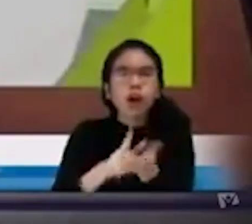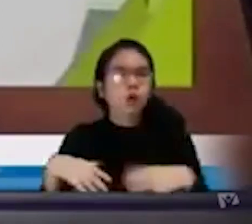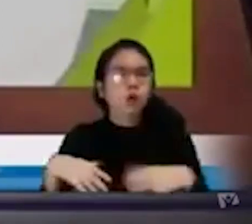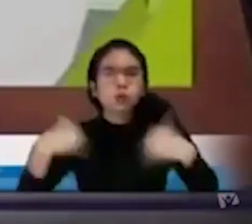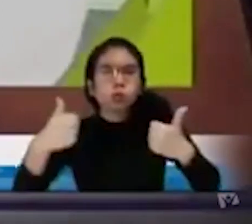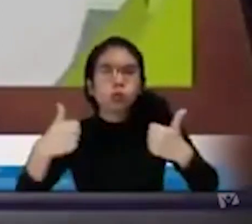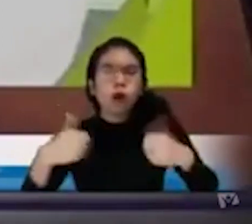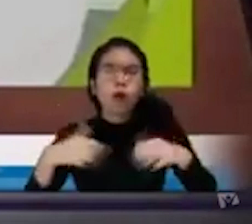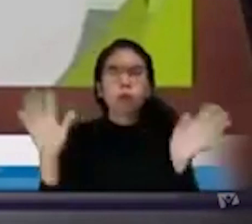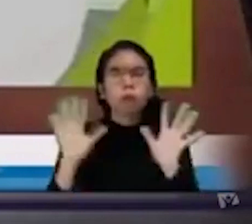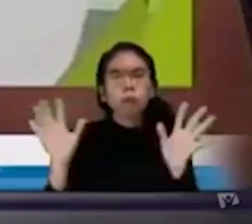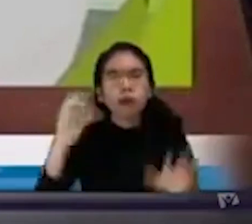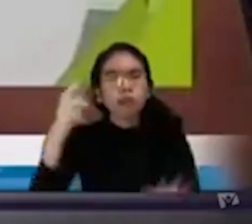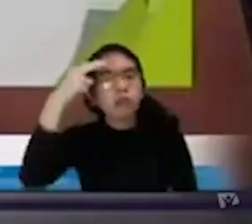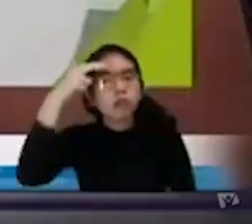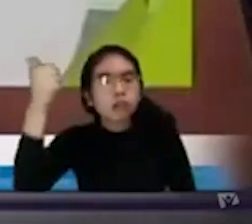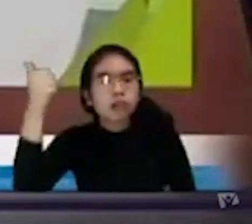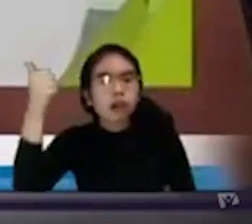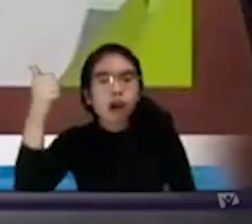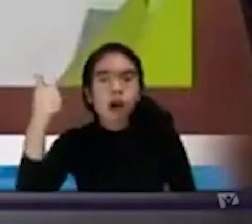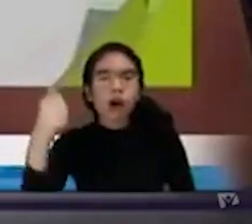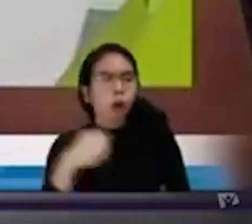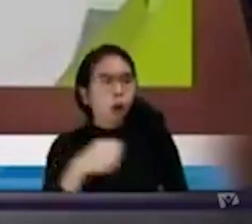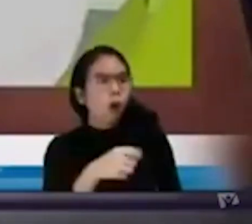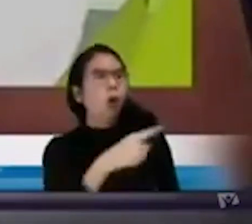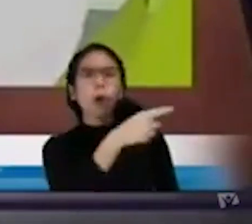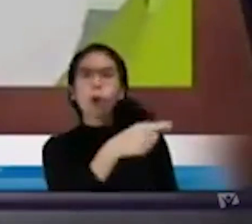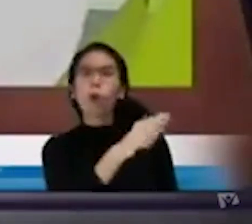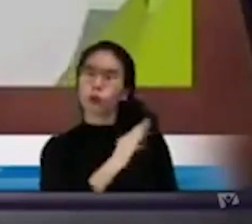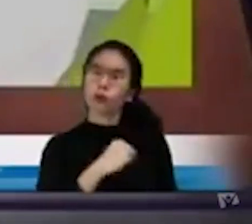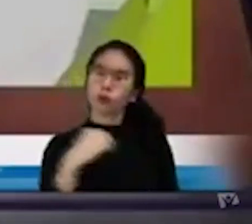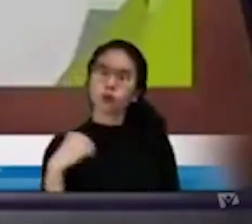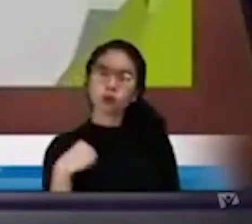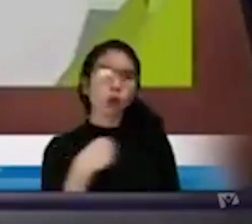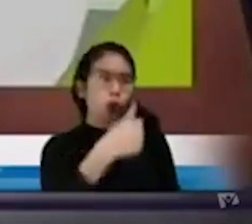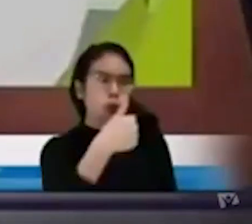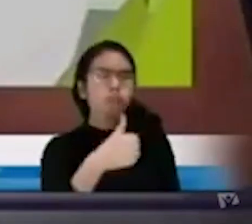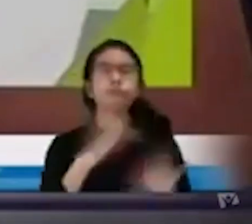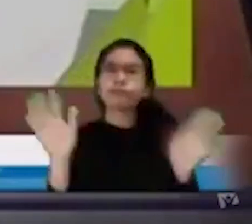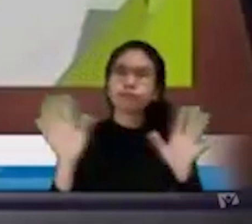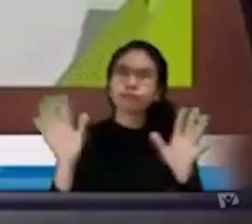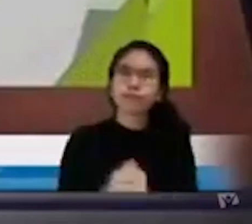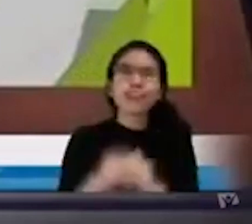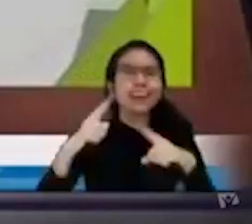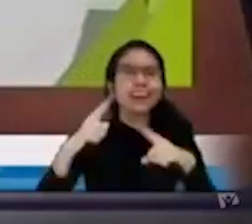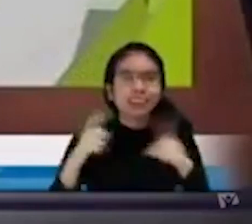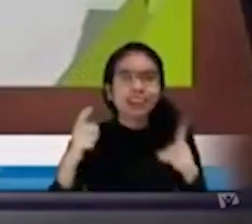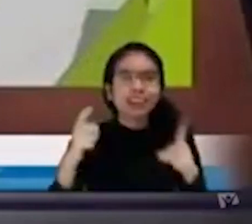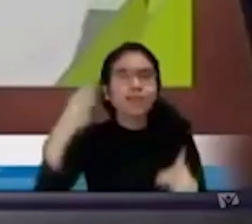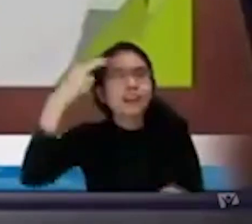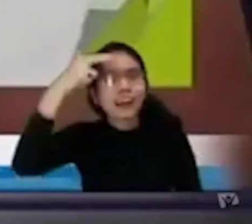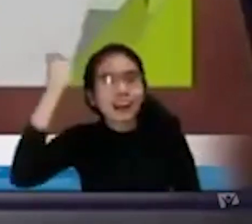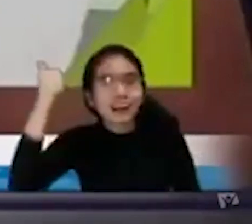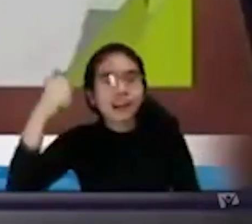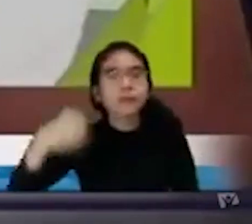adalah merupakan instrumen daripada Tuhan. Alat daripada Tuhan. Bagaimana Tuhan